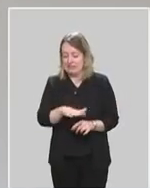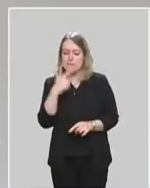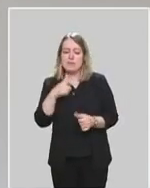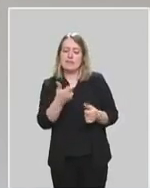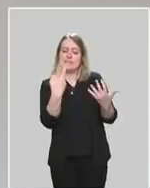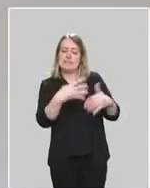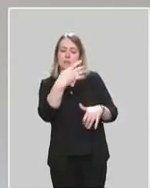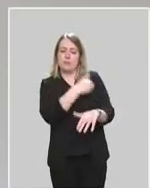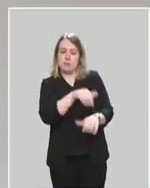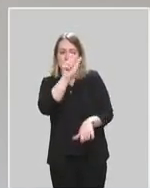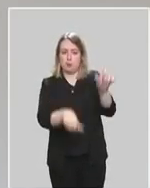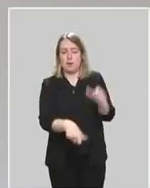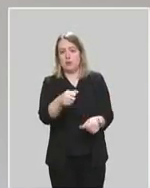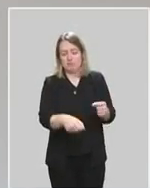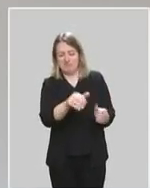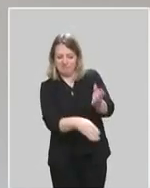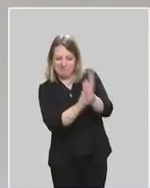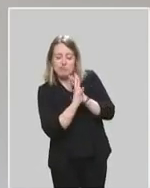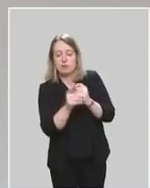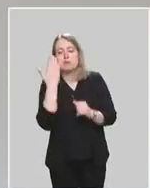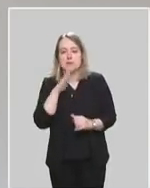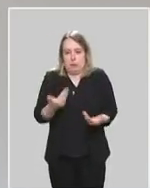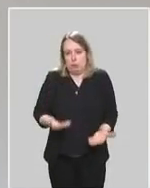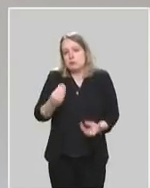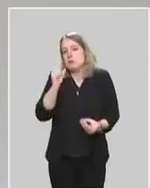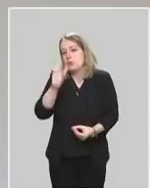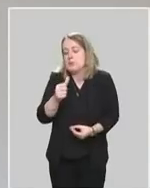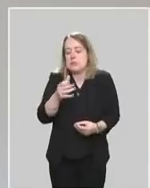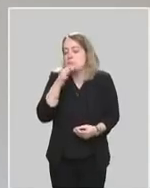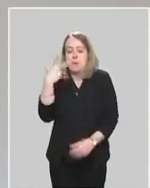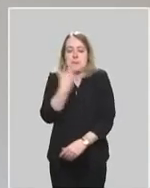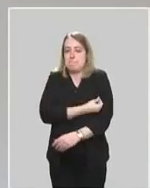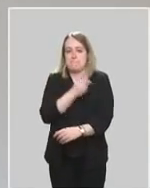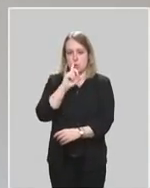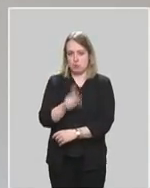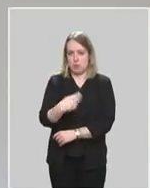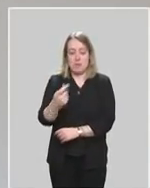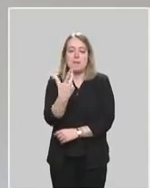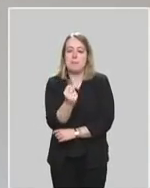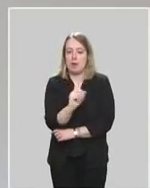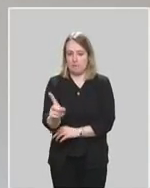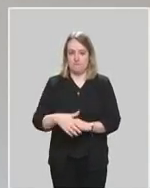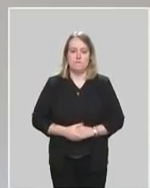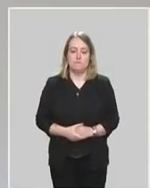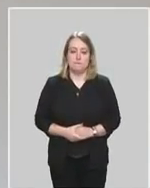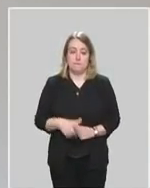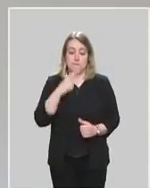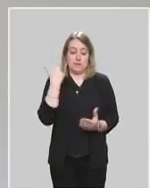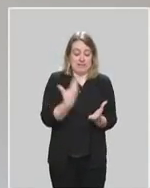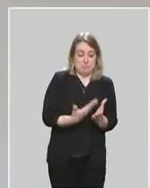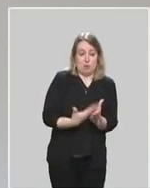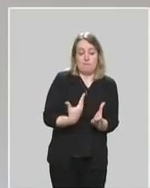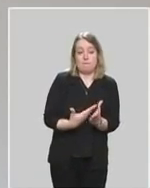vacciner, ne pourront pas être vaccinés aujourd'hui ou demain. Ça va prendre un petit peu de temps et c'est tout à fait normal et ce n'est pas grave. C'est d'ailleurs la traduction de